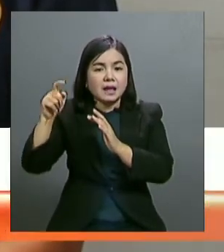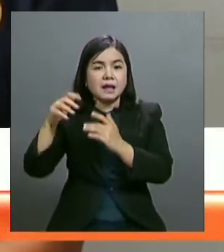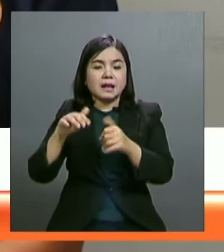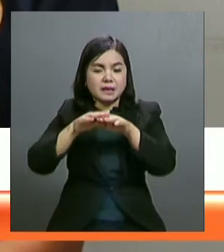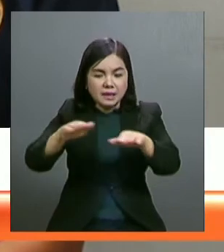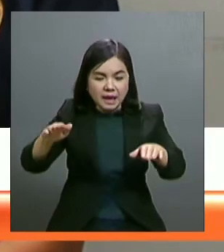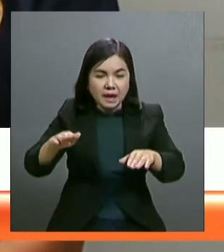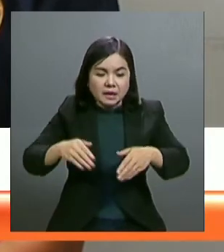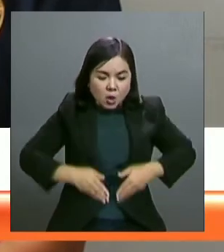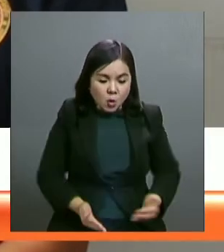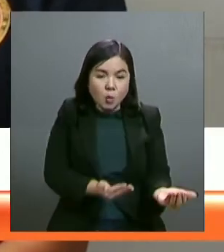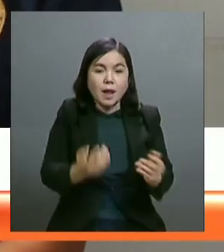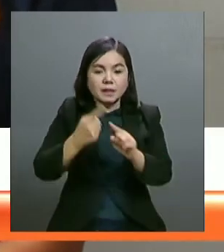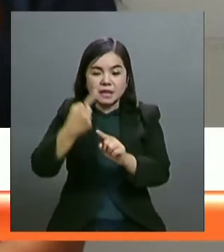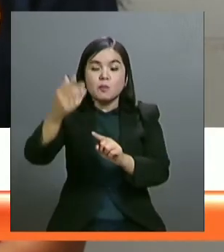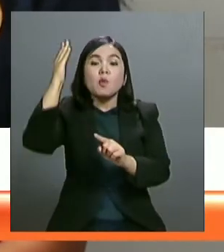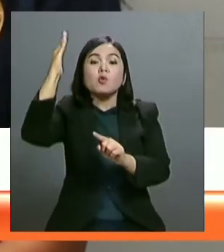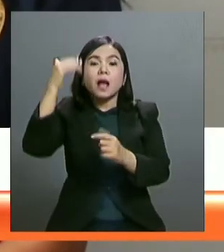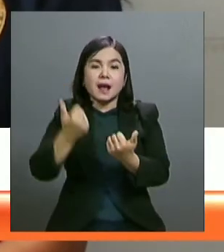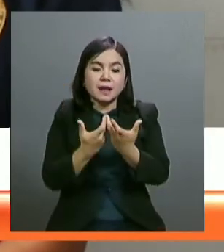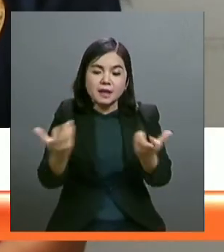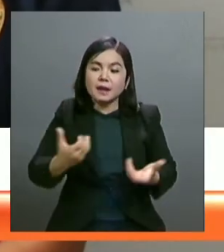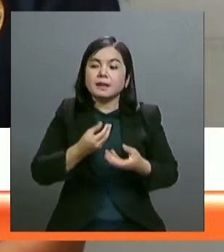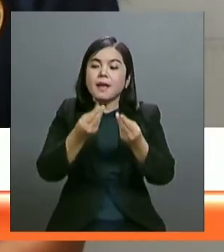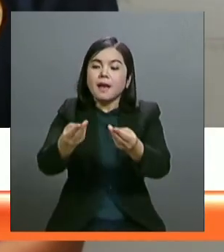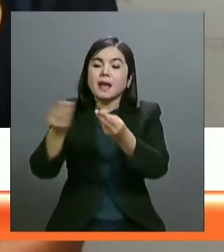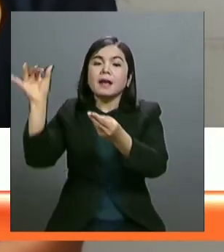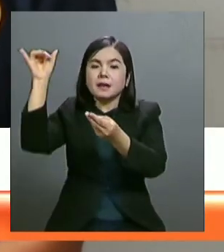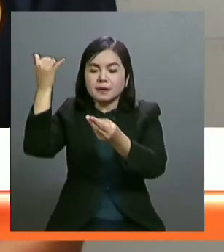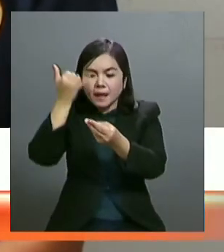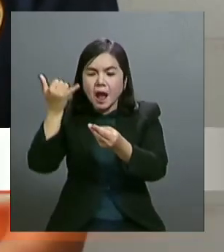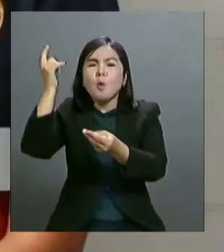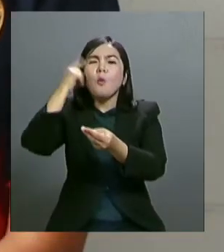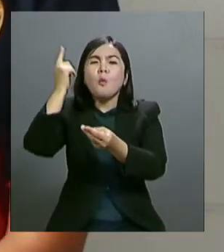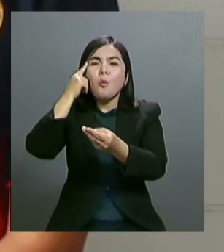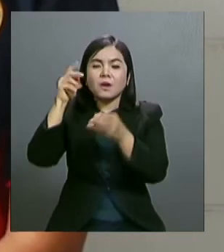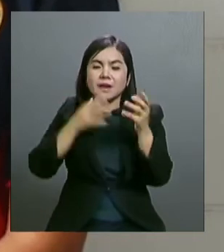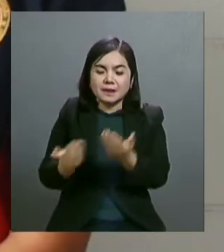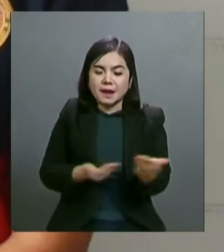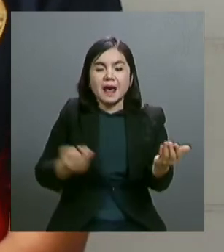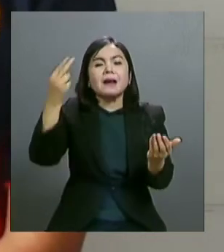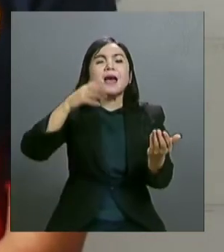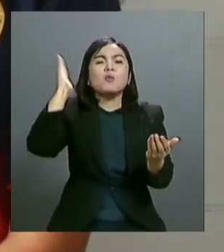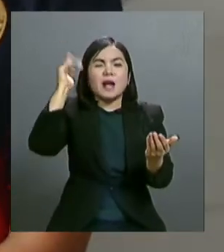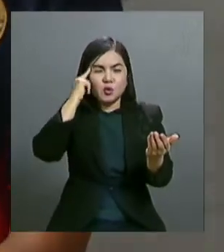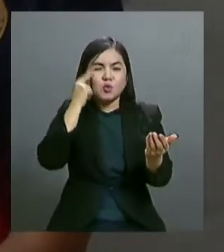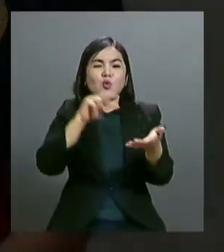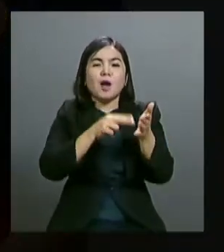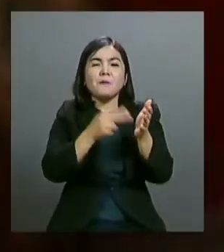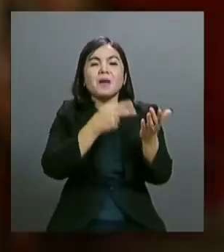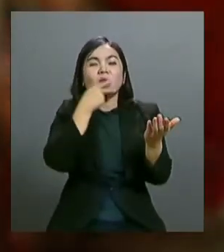เดือนเป็นผู้ชายเท่านั้นเวลาเราไปแจกญาติๆเขาจะเปิดมาเขาจะรู้เลยว่าอ๋อนี่คือเราได้หลานชายหรือลูกชายน